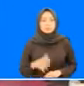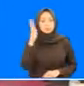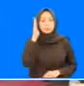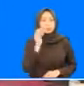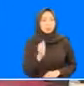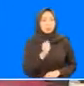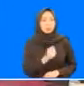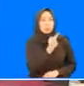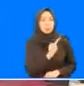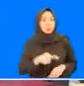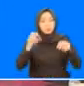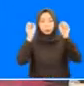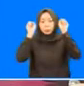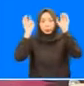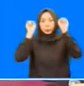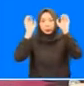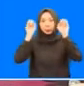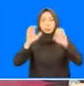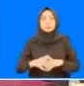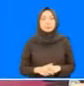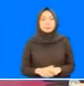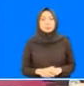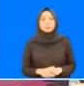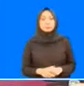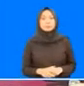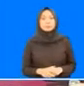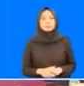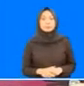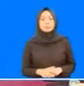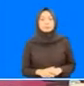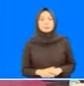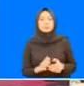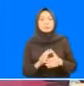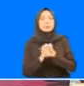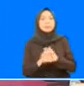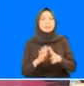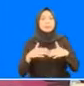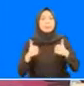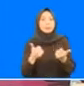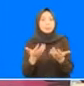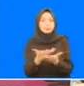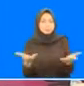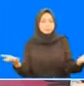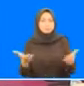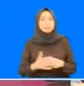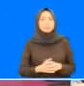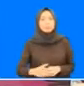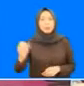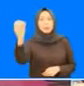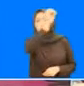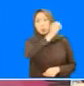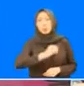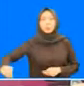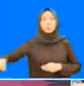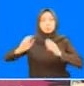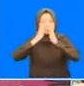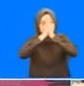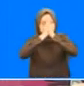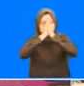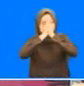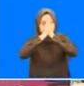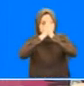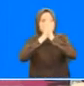Assalamualaikum warahmatullahi wabarakatuh. Salam sejahtera bagi kita semua. Om Swastiastu,